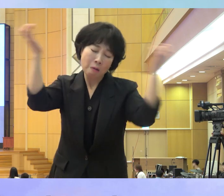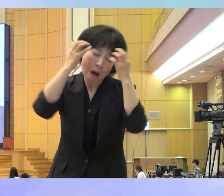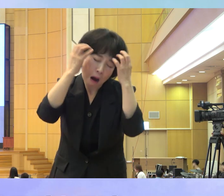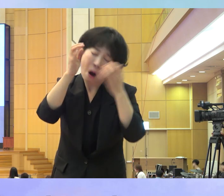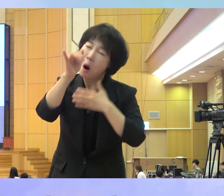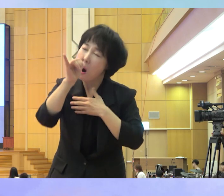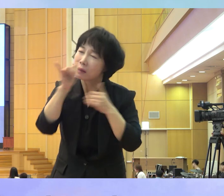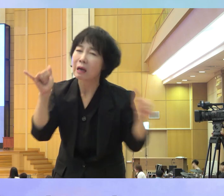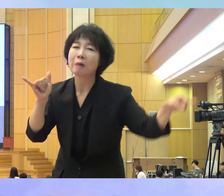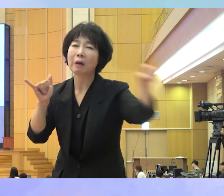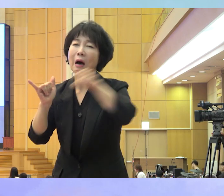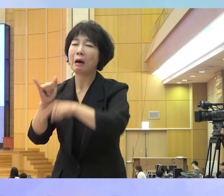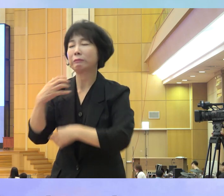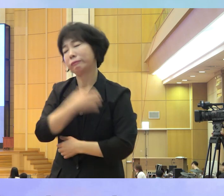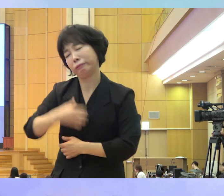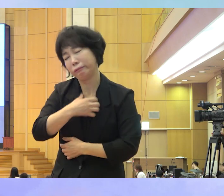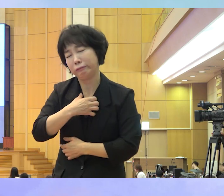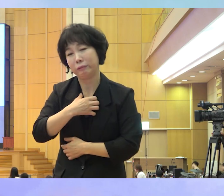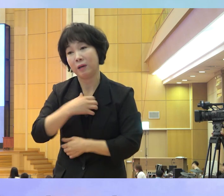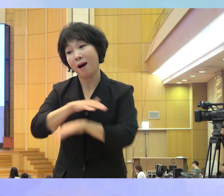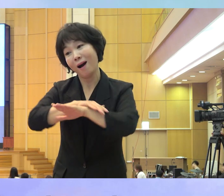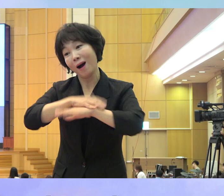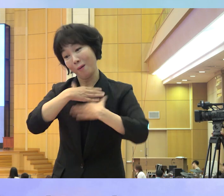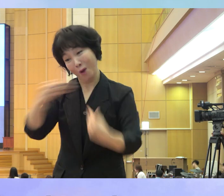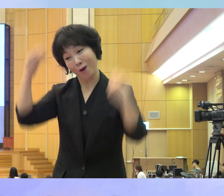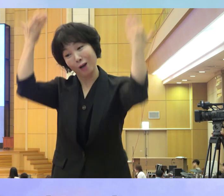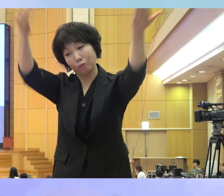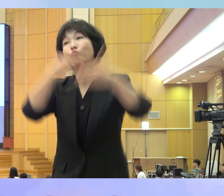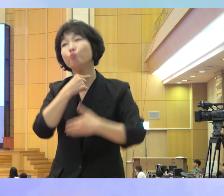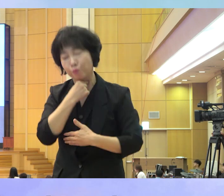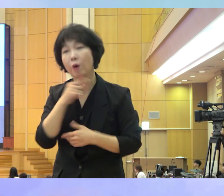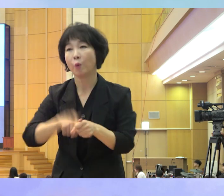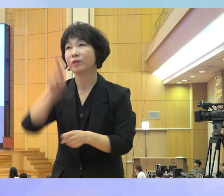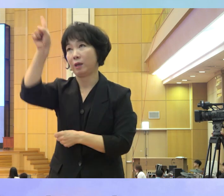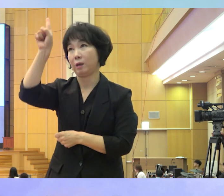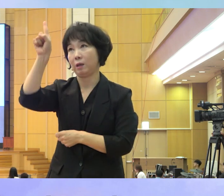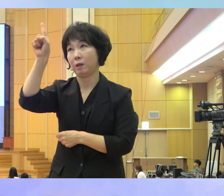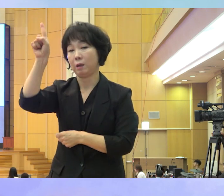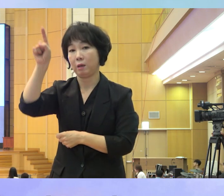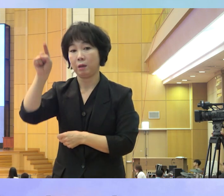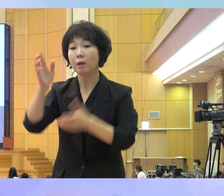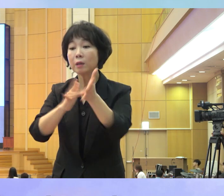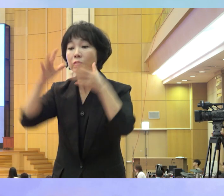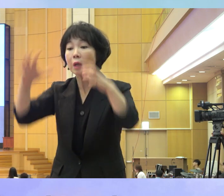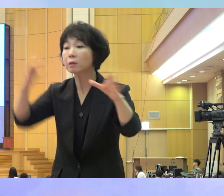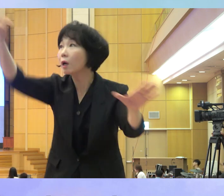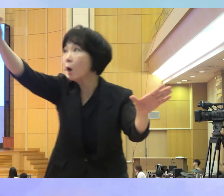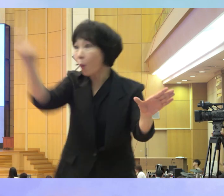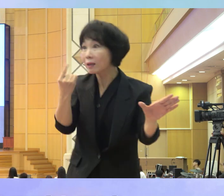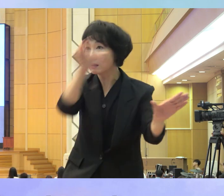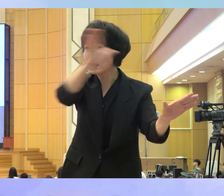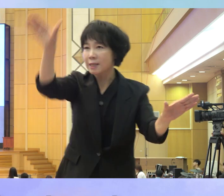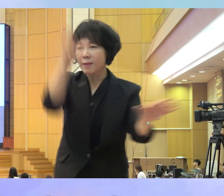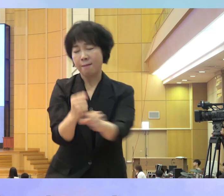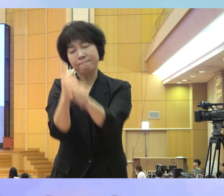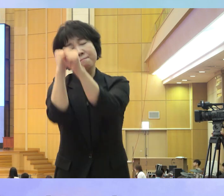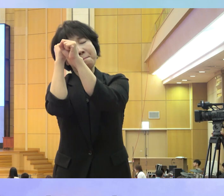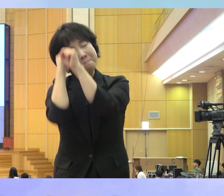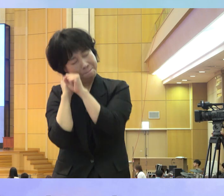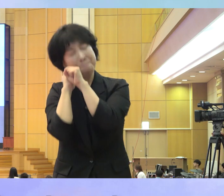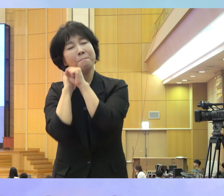고난당하는 자에게 평안을 주려 하심입니다. 그리하여 예수님은 이 땅에 오셔서 십자가